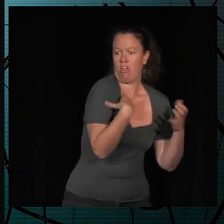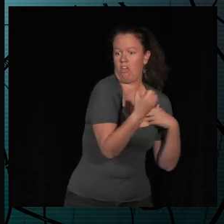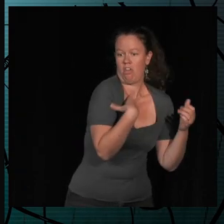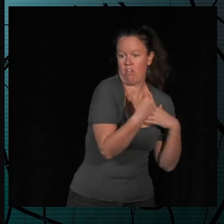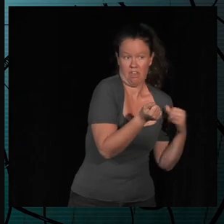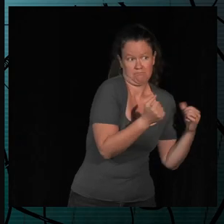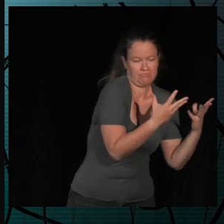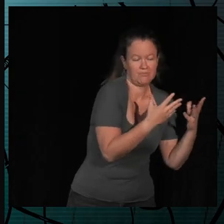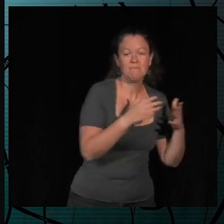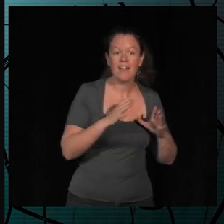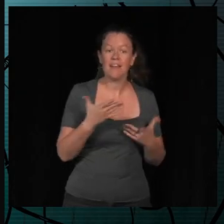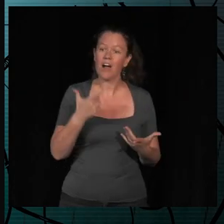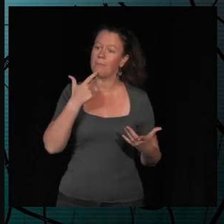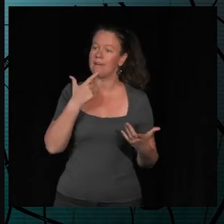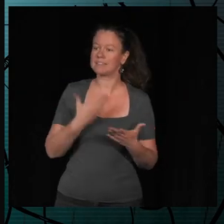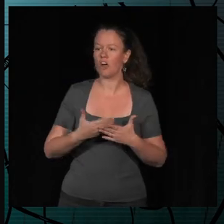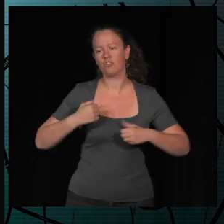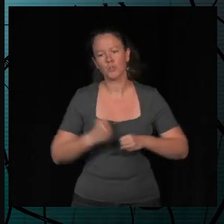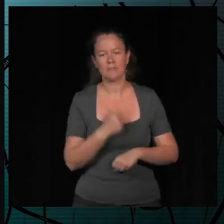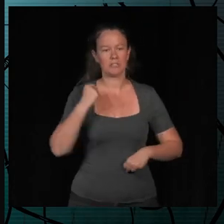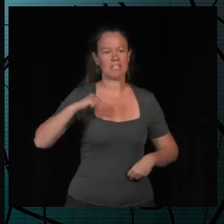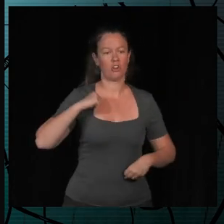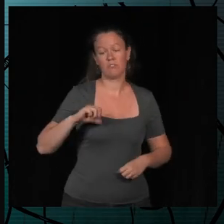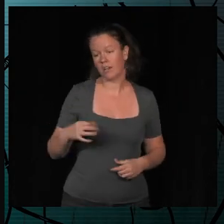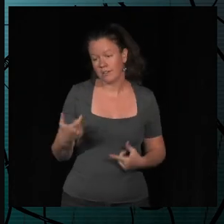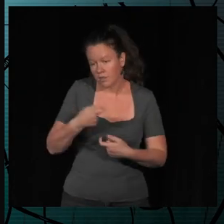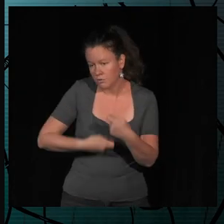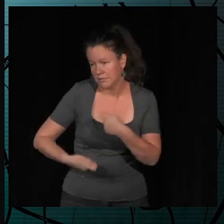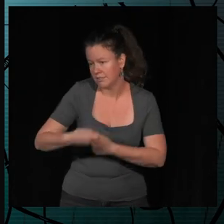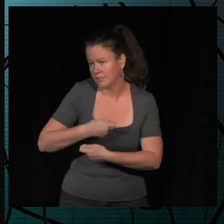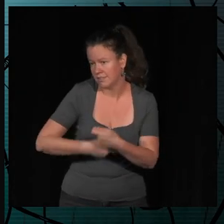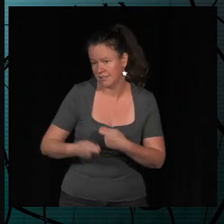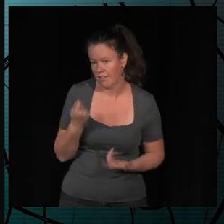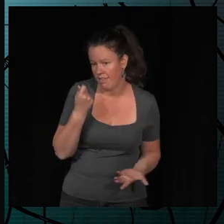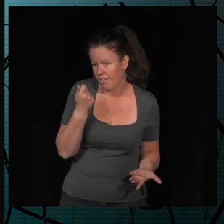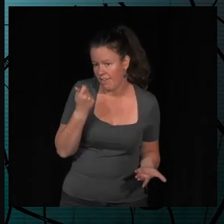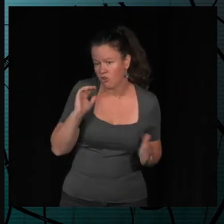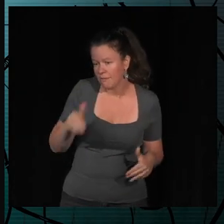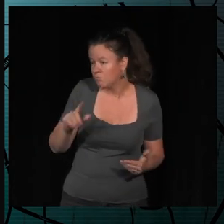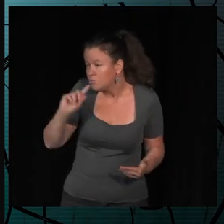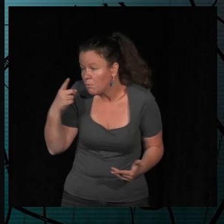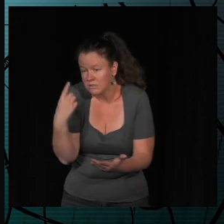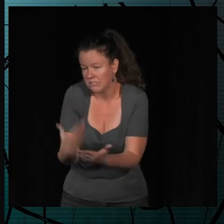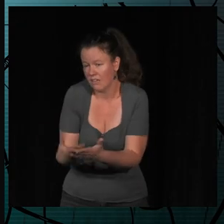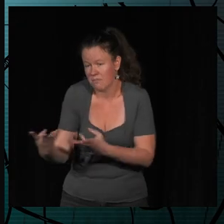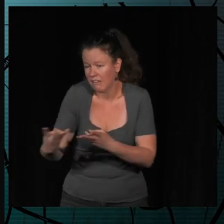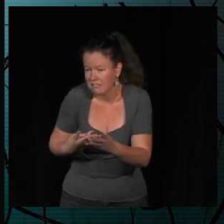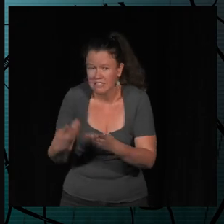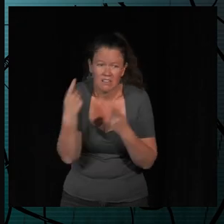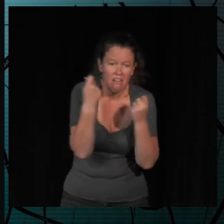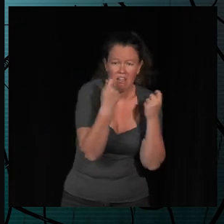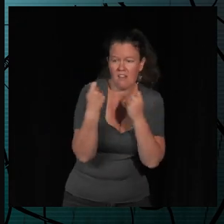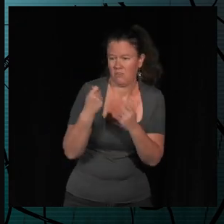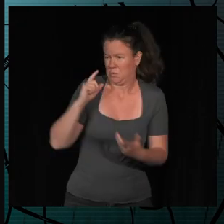gentil avec nous pour ne pas yagner d'argent et pour vouloir faire en sorte qu'on aille dépenser de l'argent ailleurs c'est dire que je sais pas si vous êtes